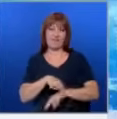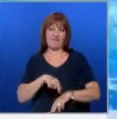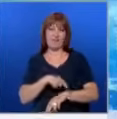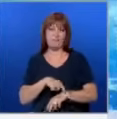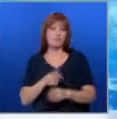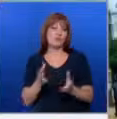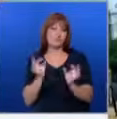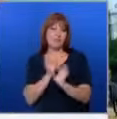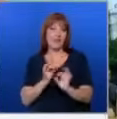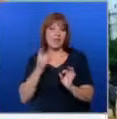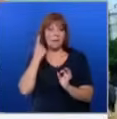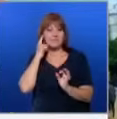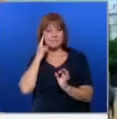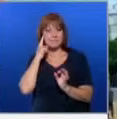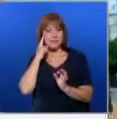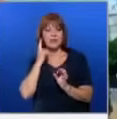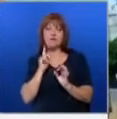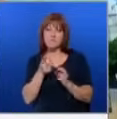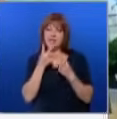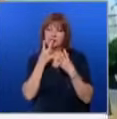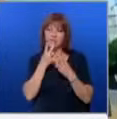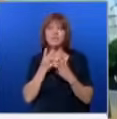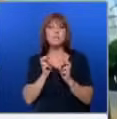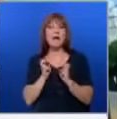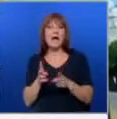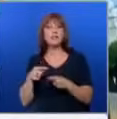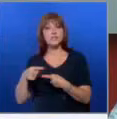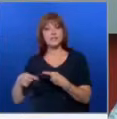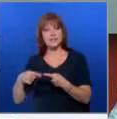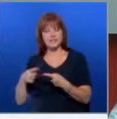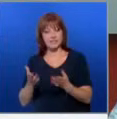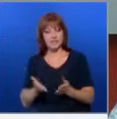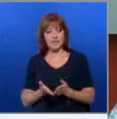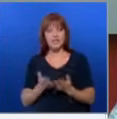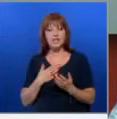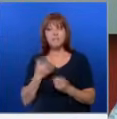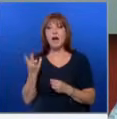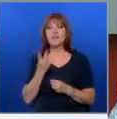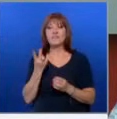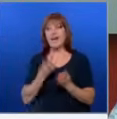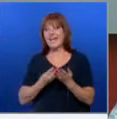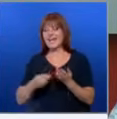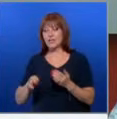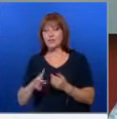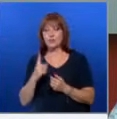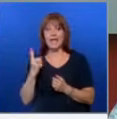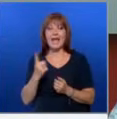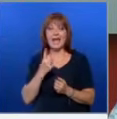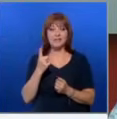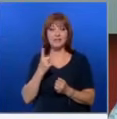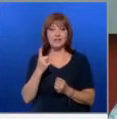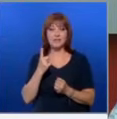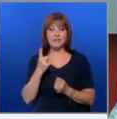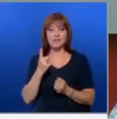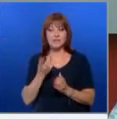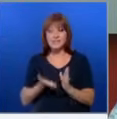по принцип ролята ни. Нека да видим как ще се развият нещата, ще го решим. Има два изхода според мен. Един е рязко